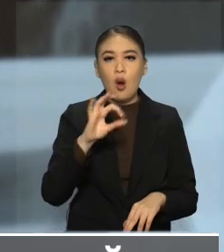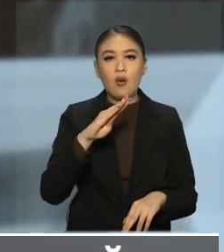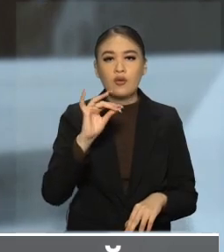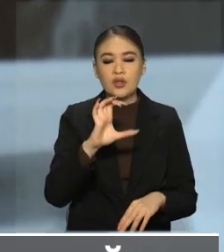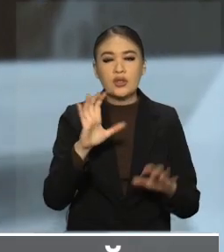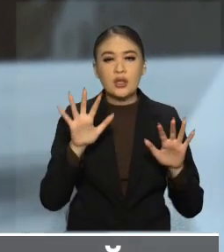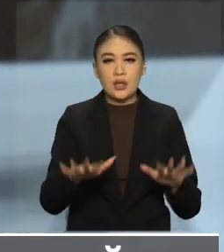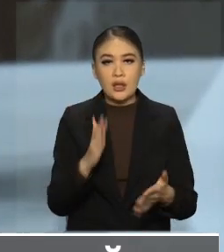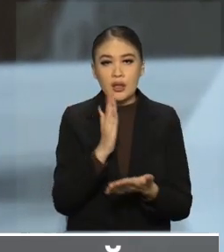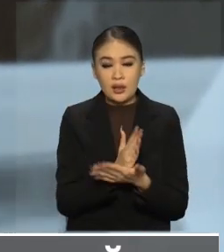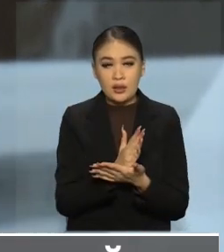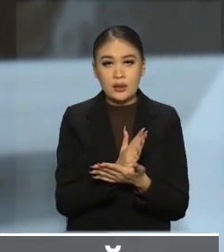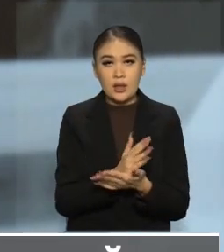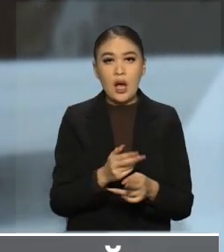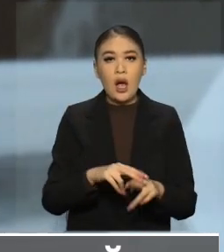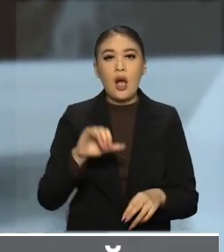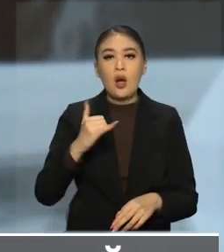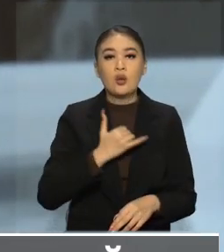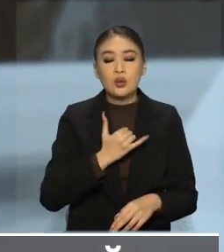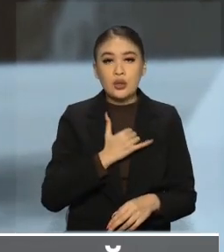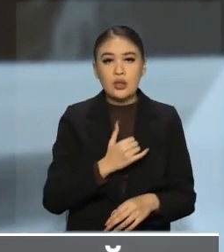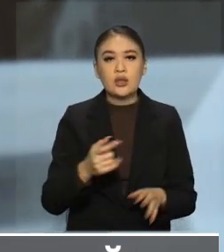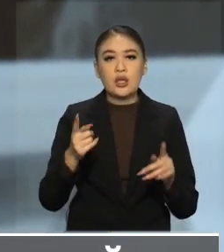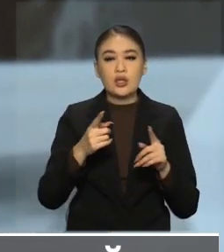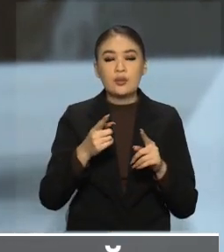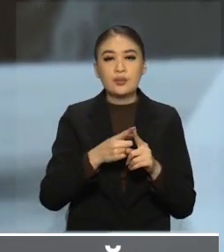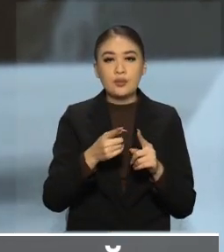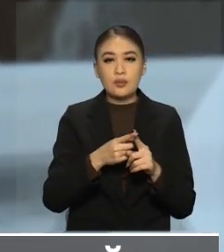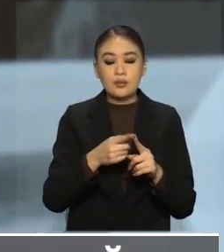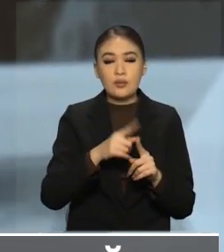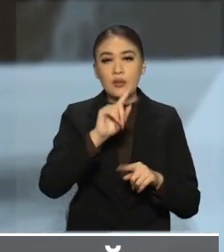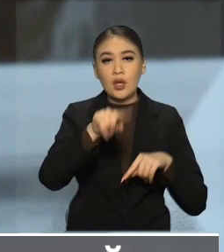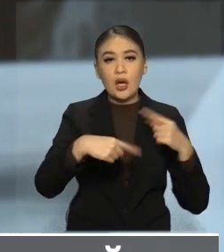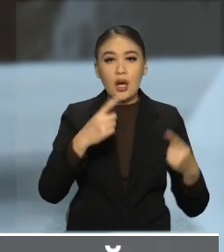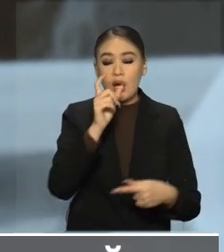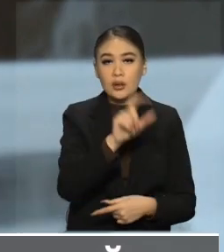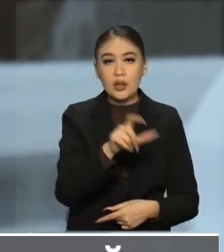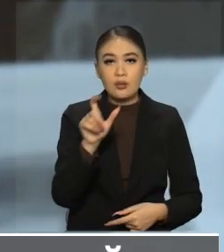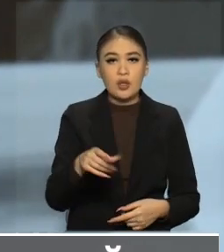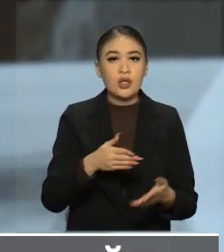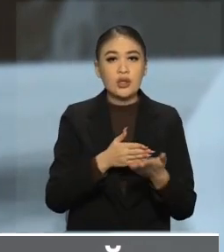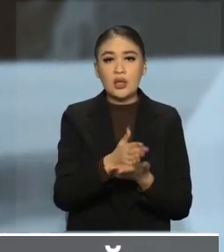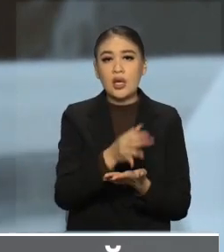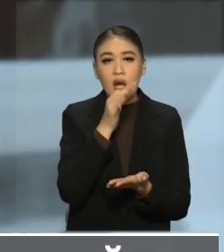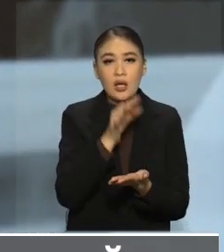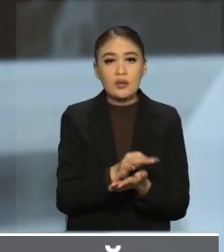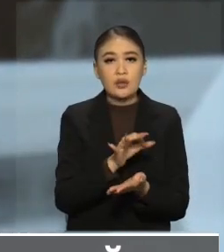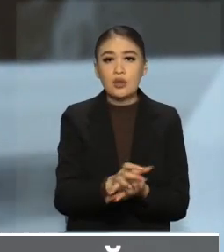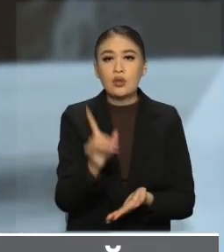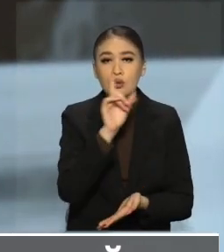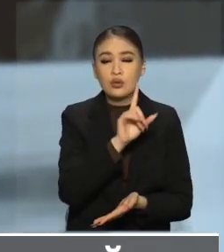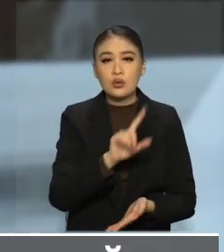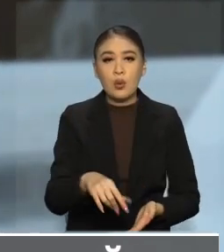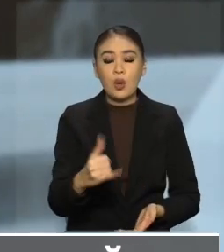Бізде істеп атқандары, солардың жалдамалы адамдары. Яғни, ол тікелей жауап бермейді.